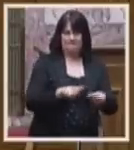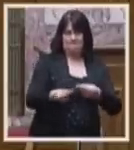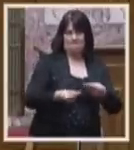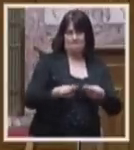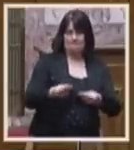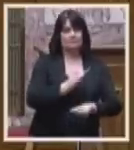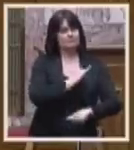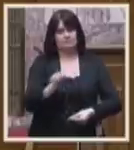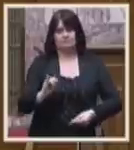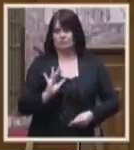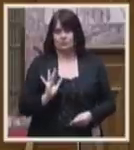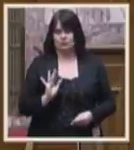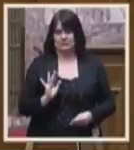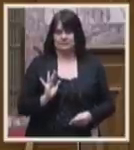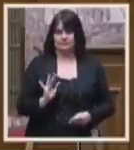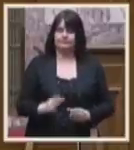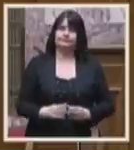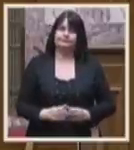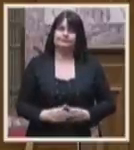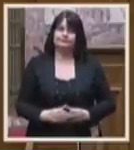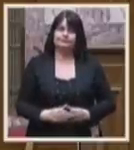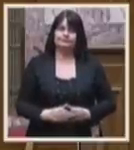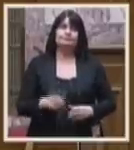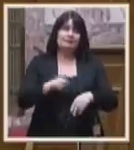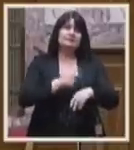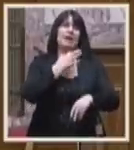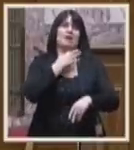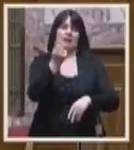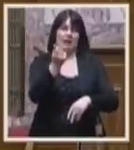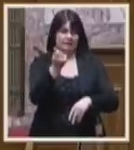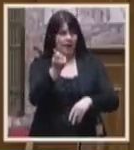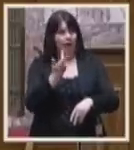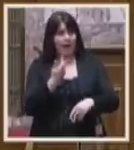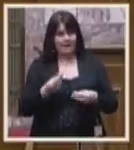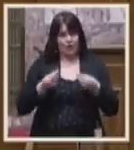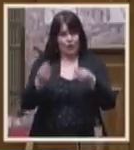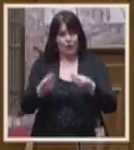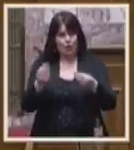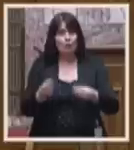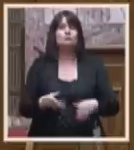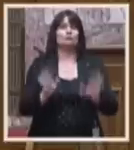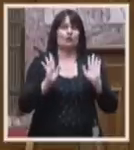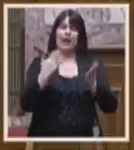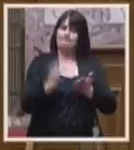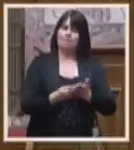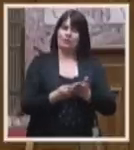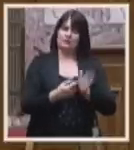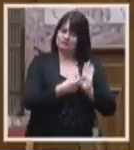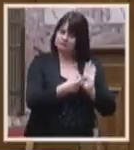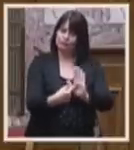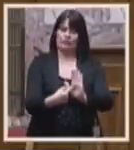ποτέ με το οικονομικό πρόβλημα που έχει σήμερα η Ελλάδα. Και αυτό το έχουμε αποδείξει σε συγκεκριμένες